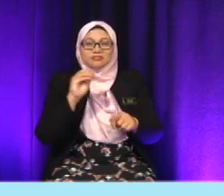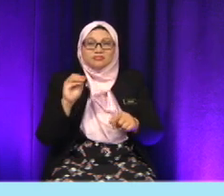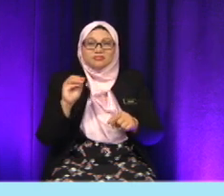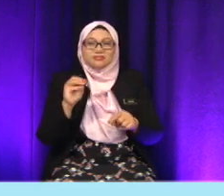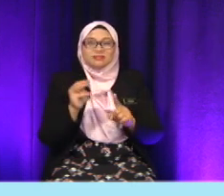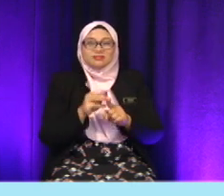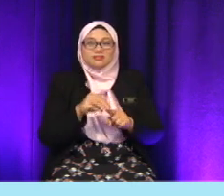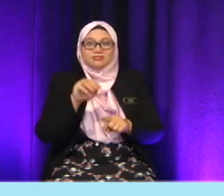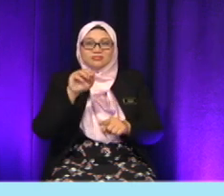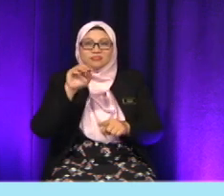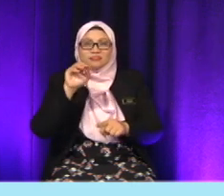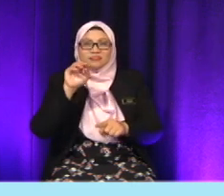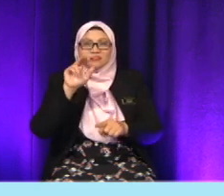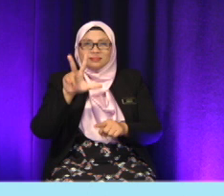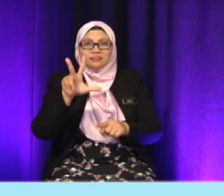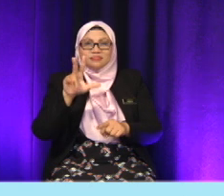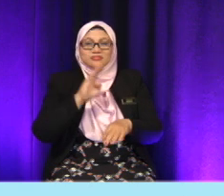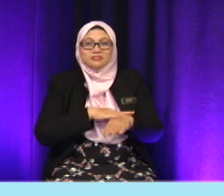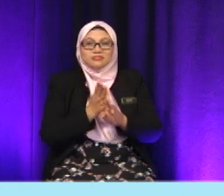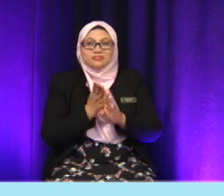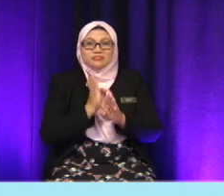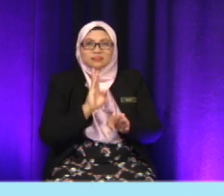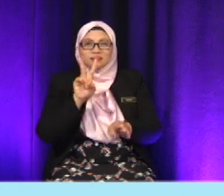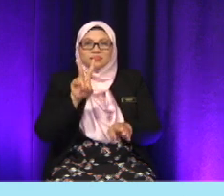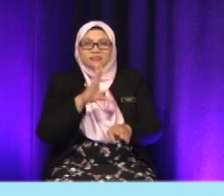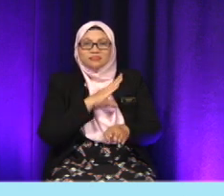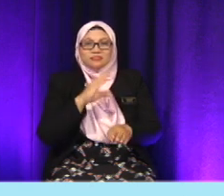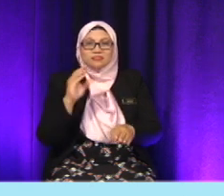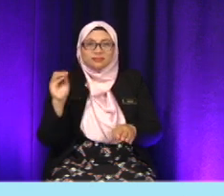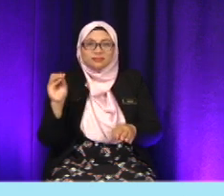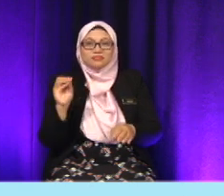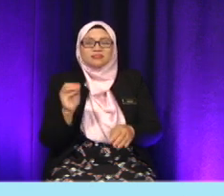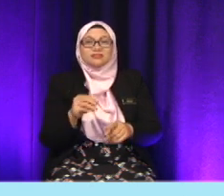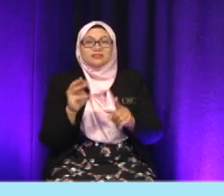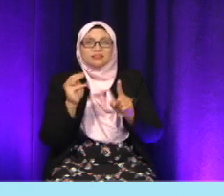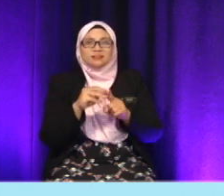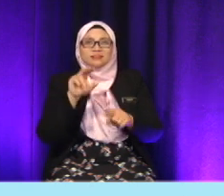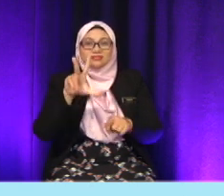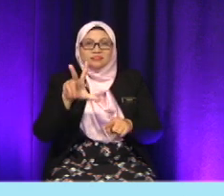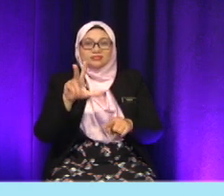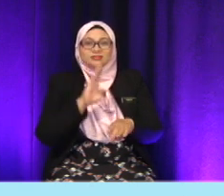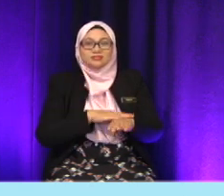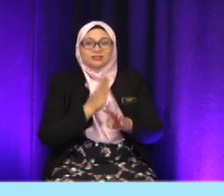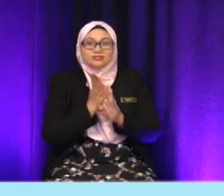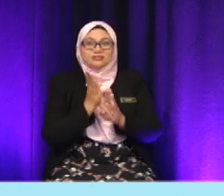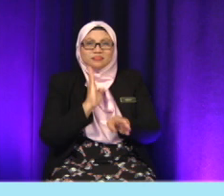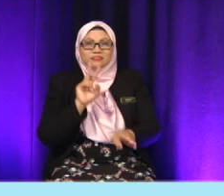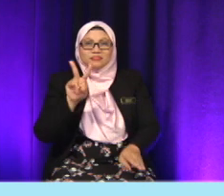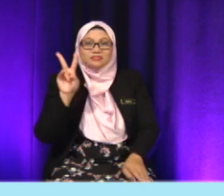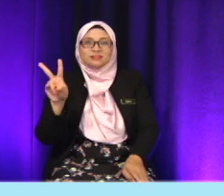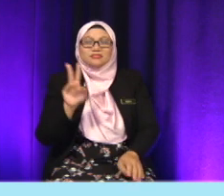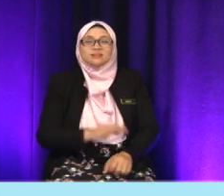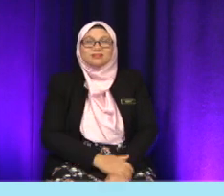pada baris 22 Kita garis dulu pada baris 2 tema 3 pada baris 22